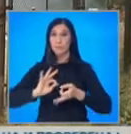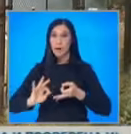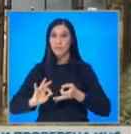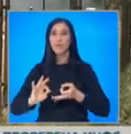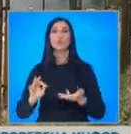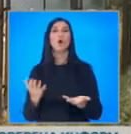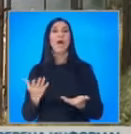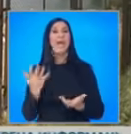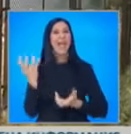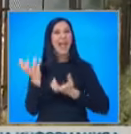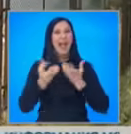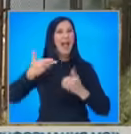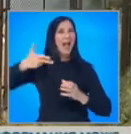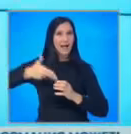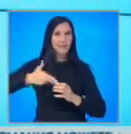му е образуването на газ.